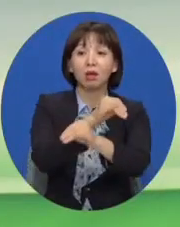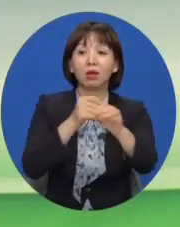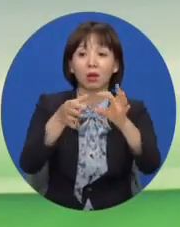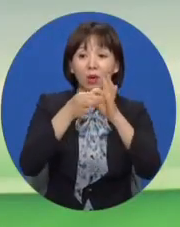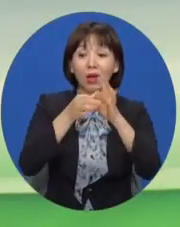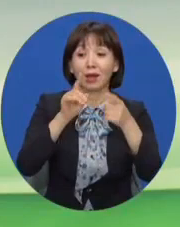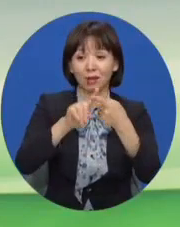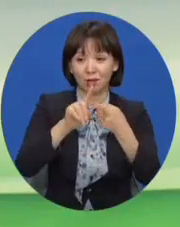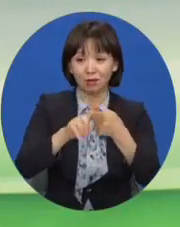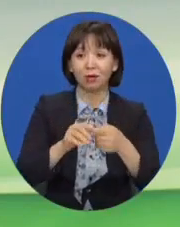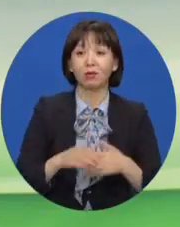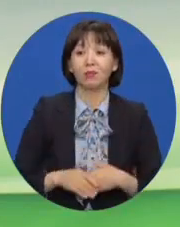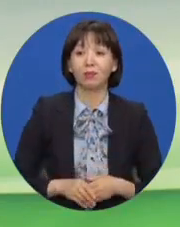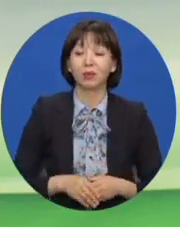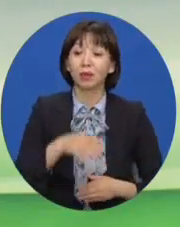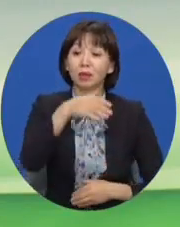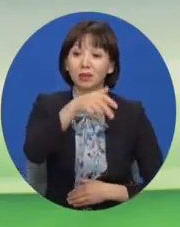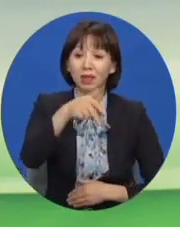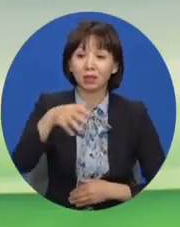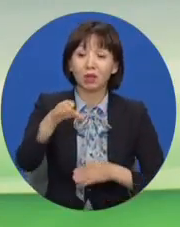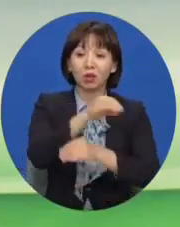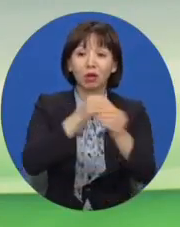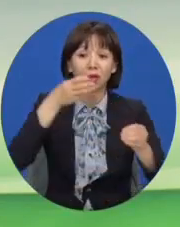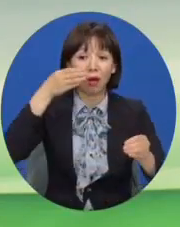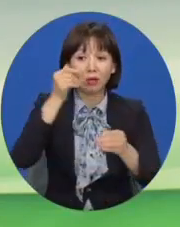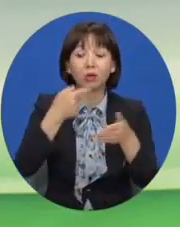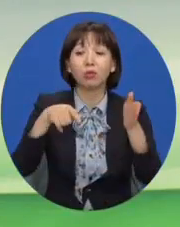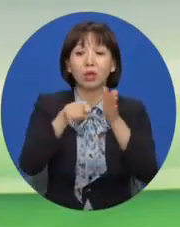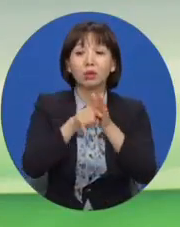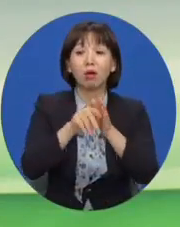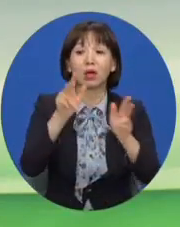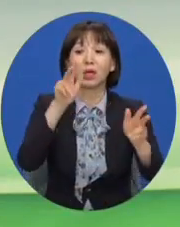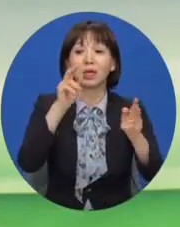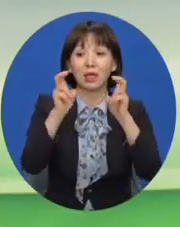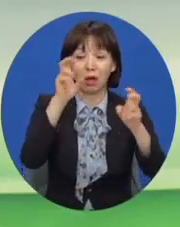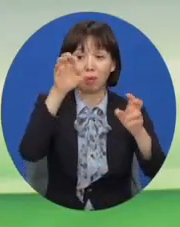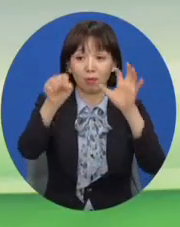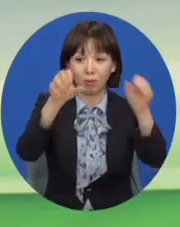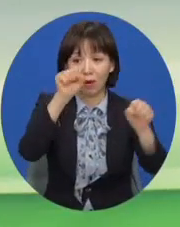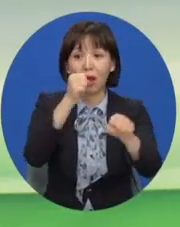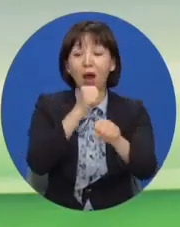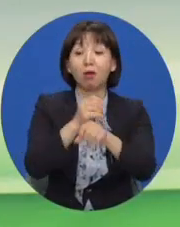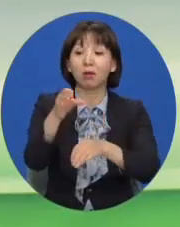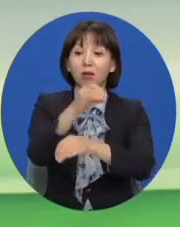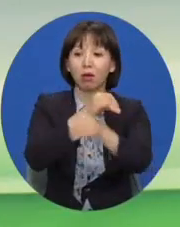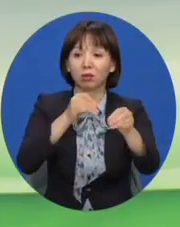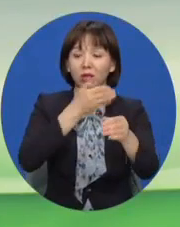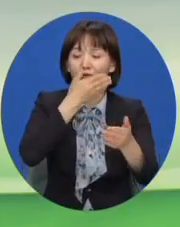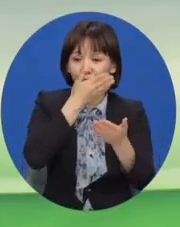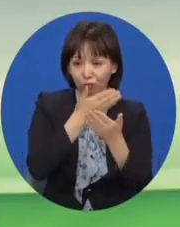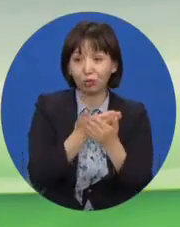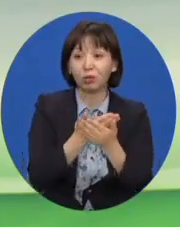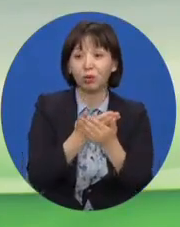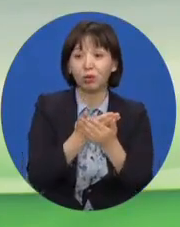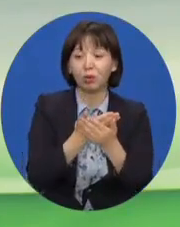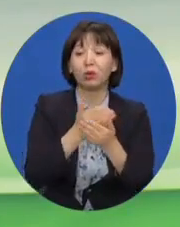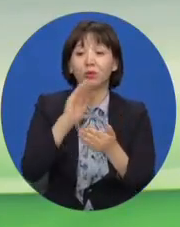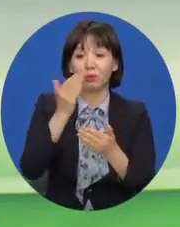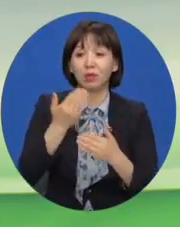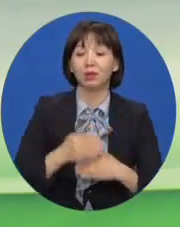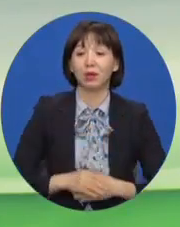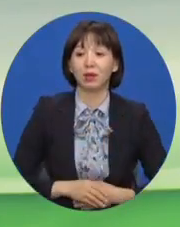질문이 되겠는데요. 이 제천의 경제 활성화를 위해서 아무래도 기업 유치는 향후 경제 성적을 좌우하는 아주 중요한 지표가 될 것